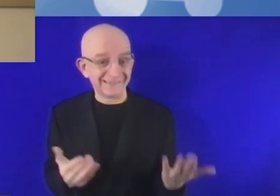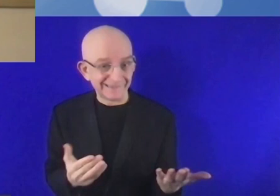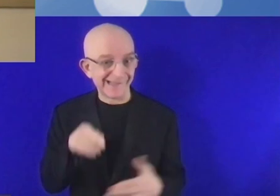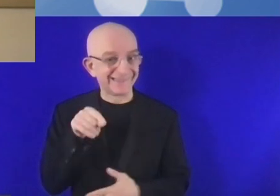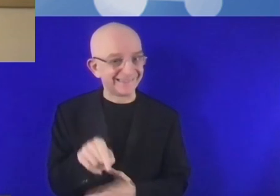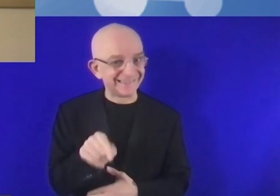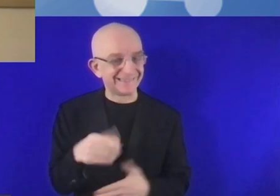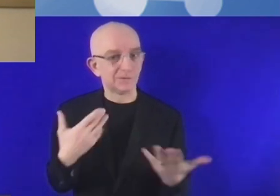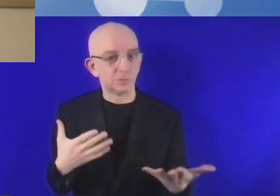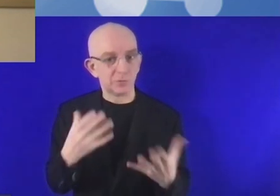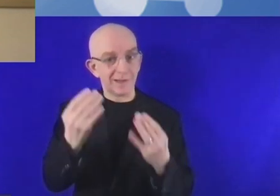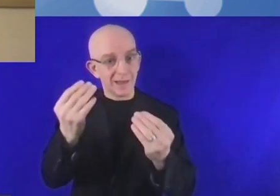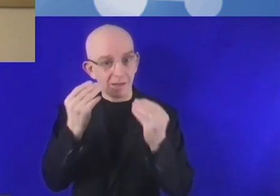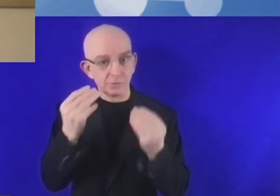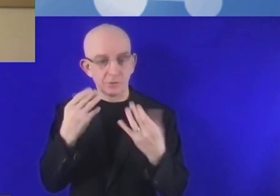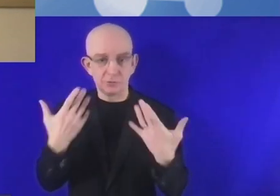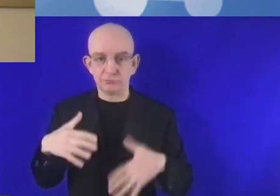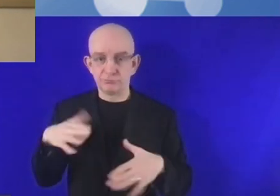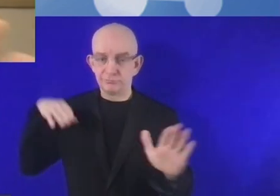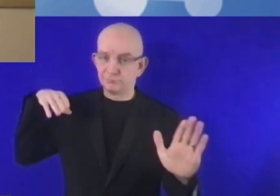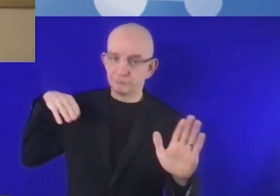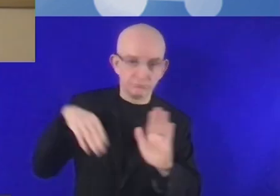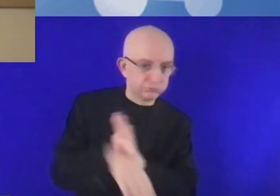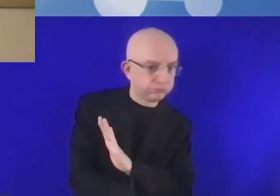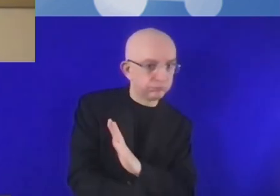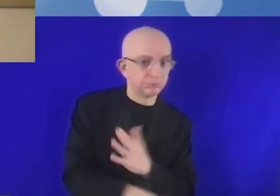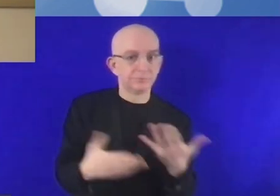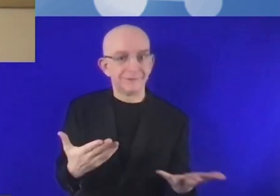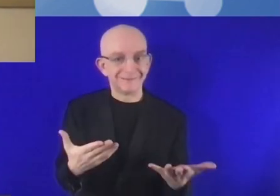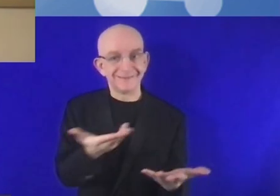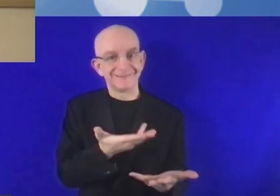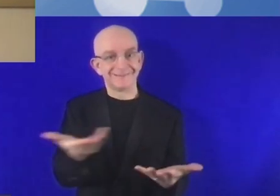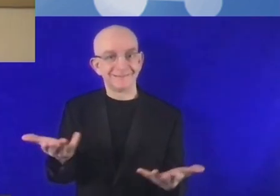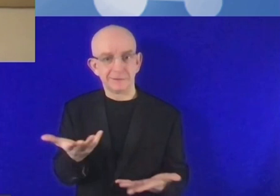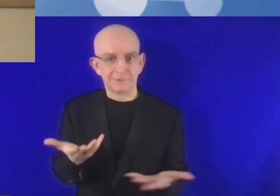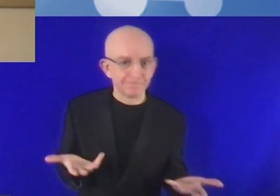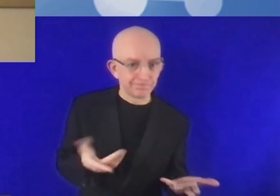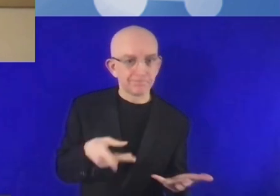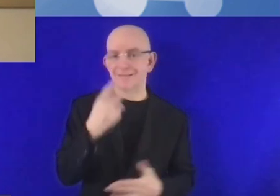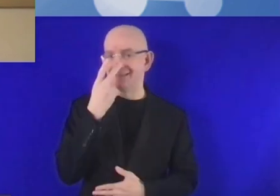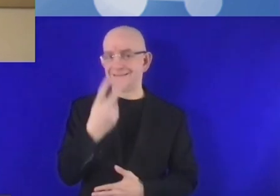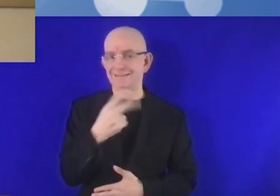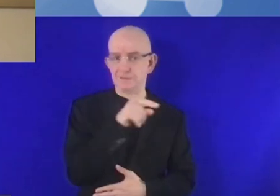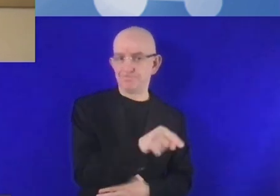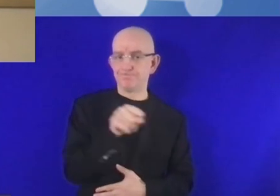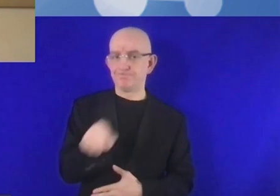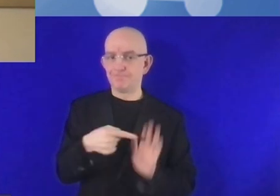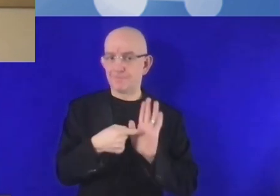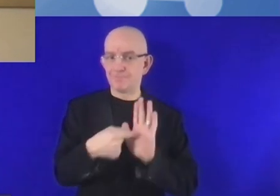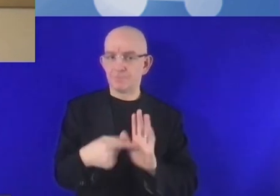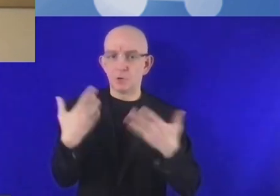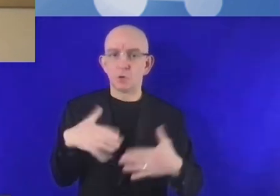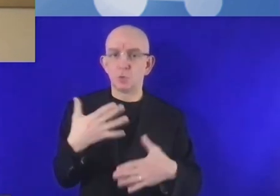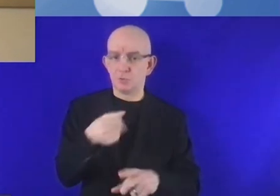sensie stracone pokolenie w niektórych krajach. Dzieci nie mogą korzystać z usług edukacyjnych i widzimy tę